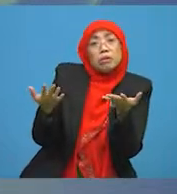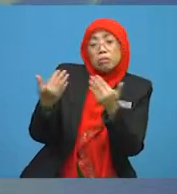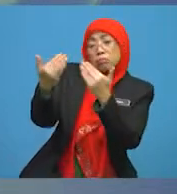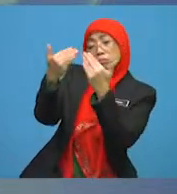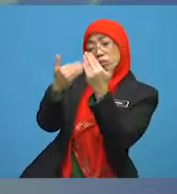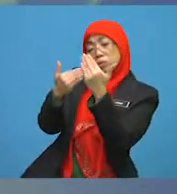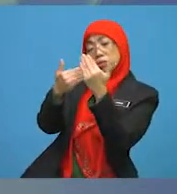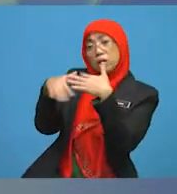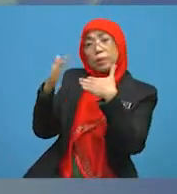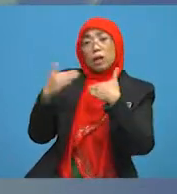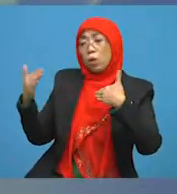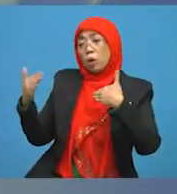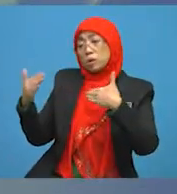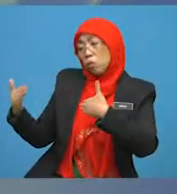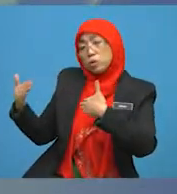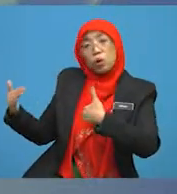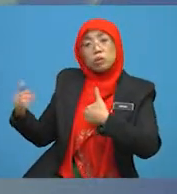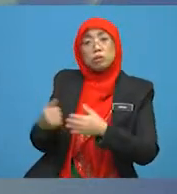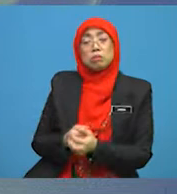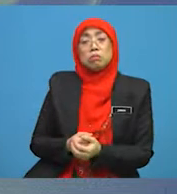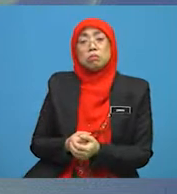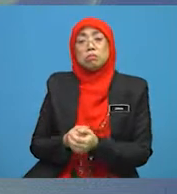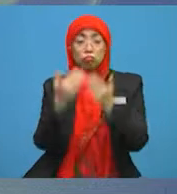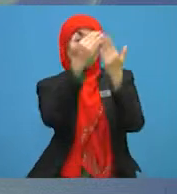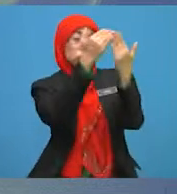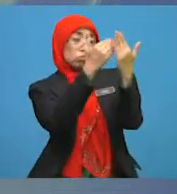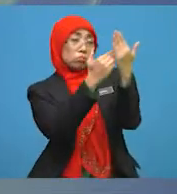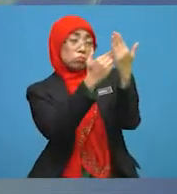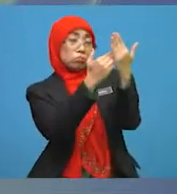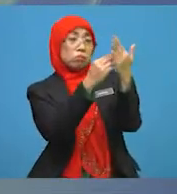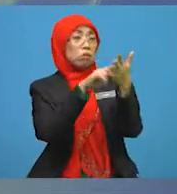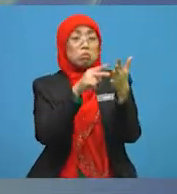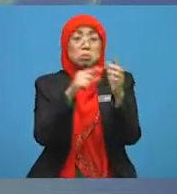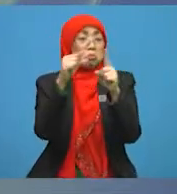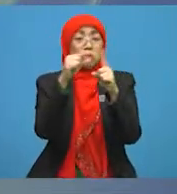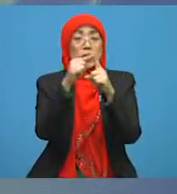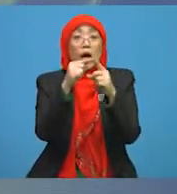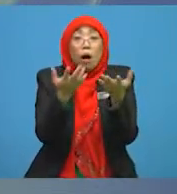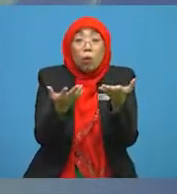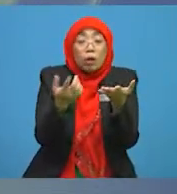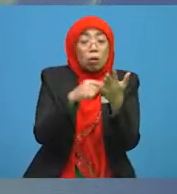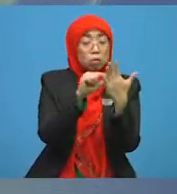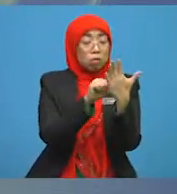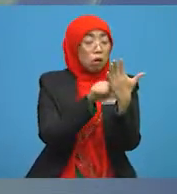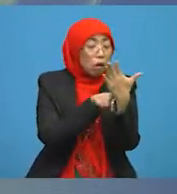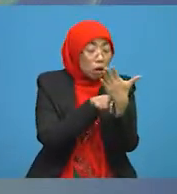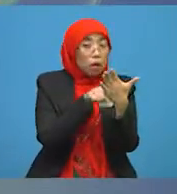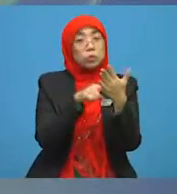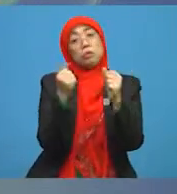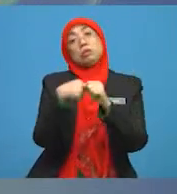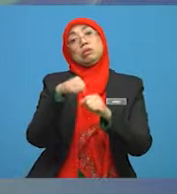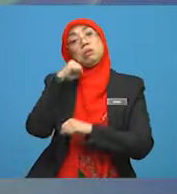yang lebih luas atau bersifat umum disebabkan faktor tertentu. Sebagai contoh,